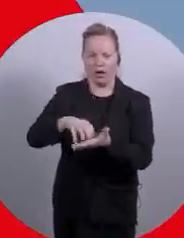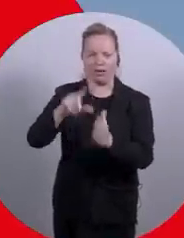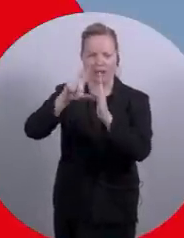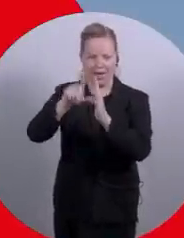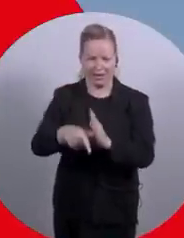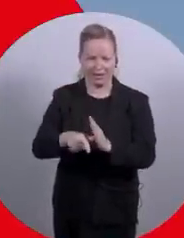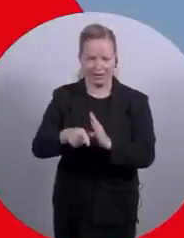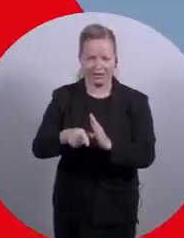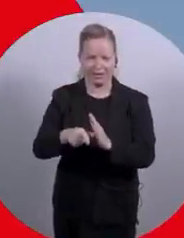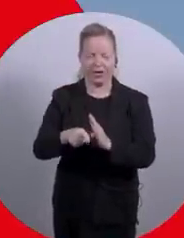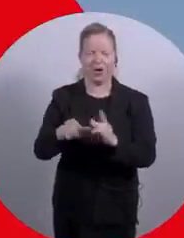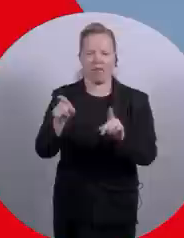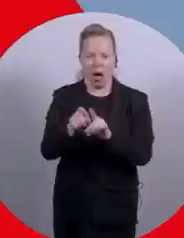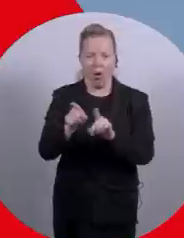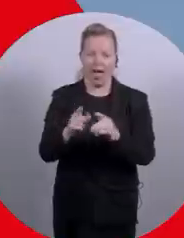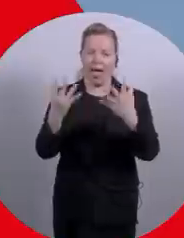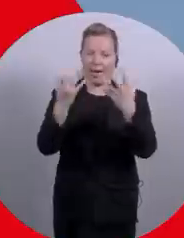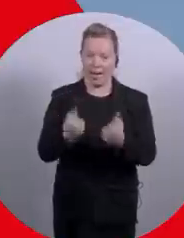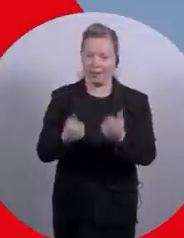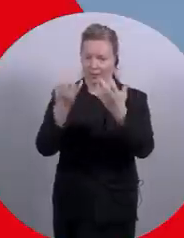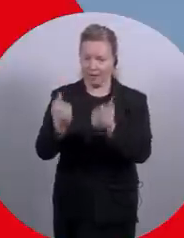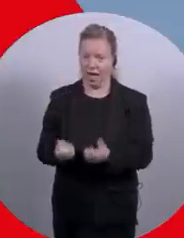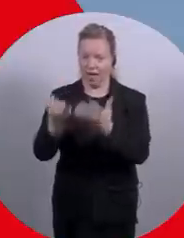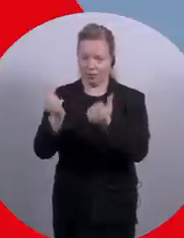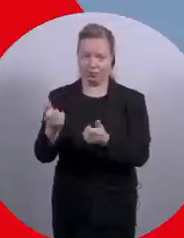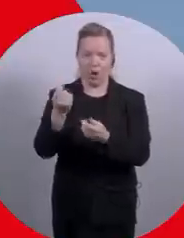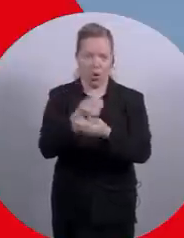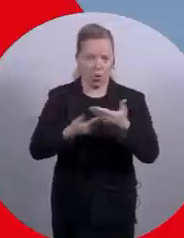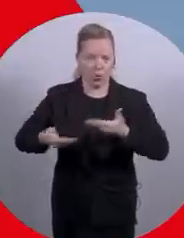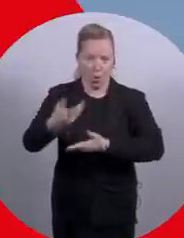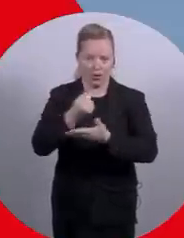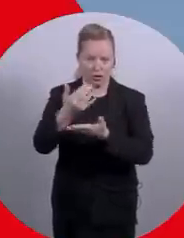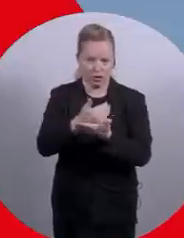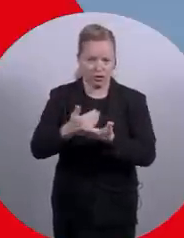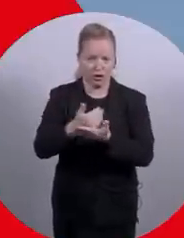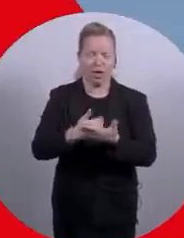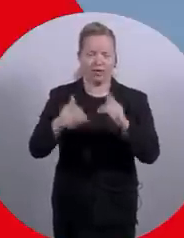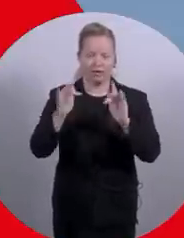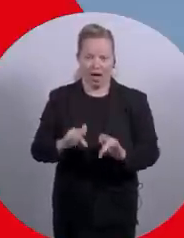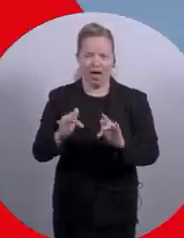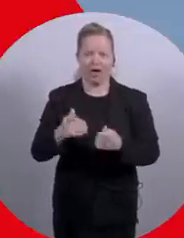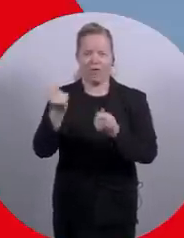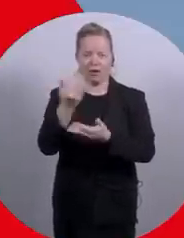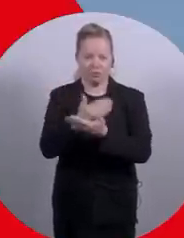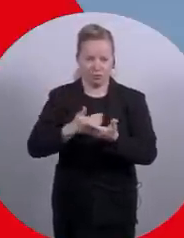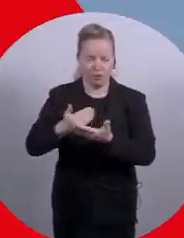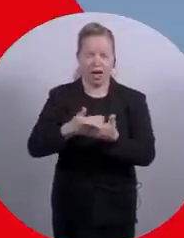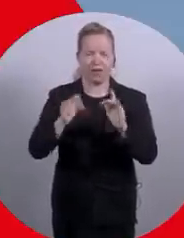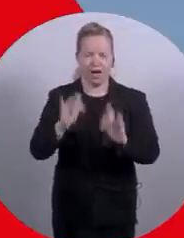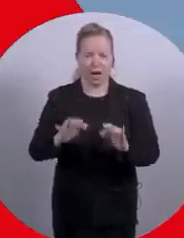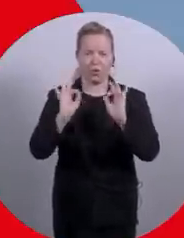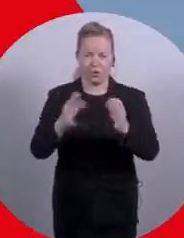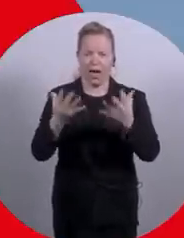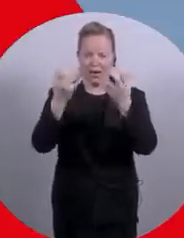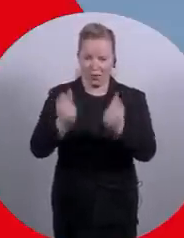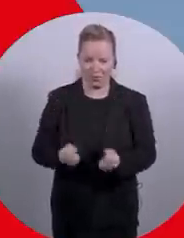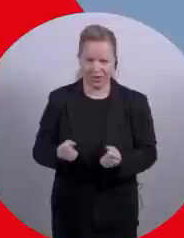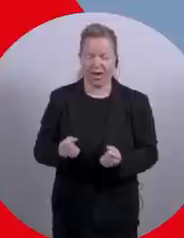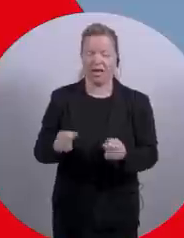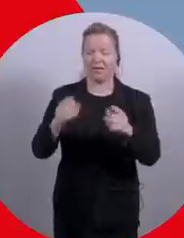Ergebnisse liefert die wir gut brauchen können ökonomischer pekulärer hat danke dafür auch bei der